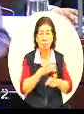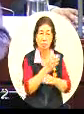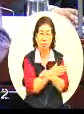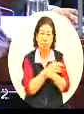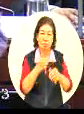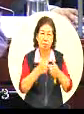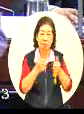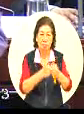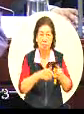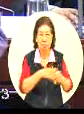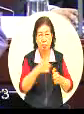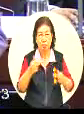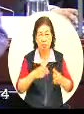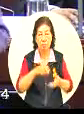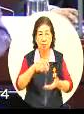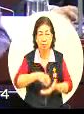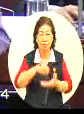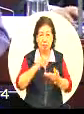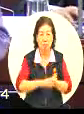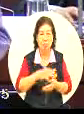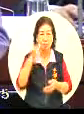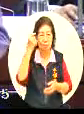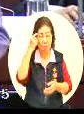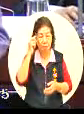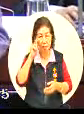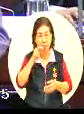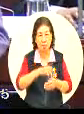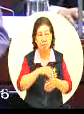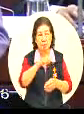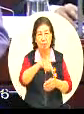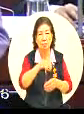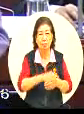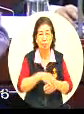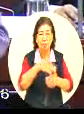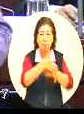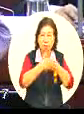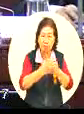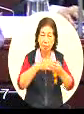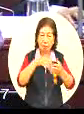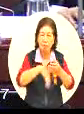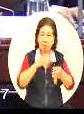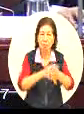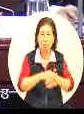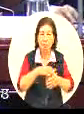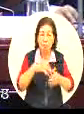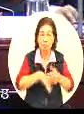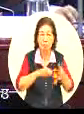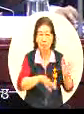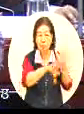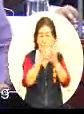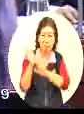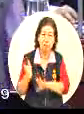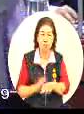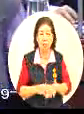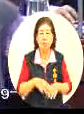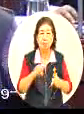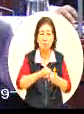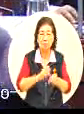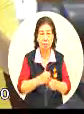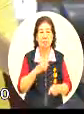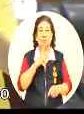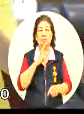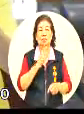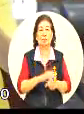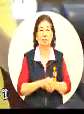要非常的重视，将来在整体规划的部分能够使它的内涵更丰富。谢谢。